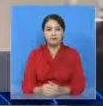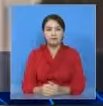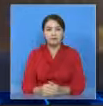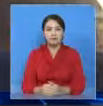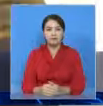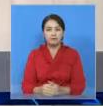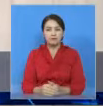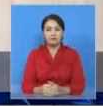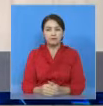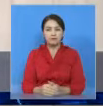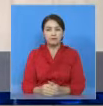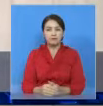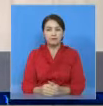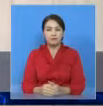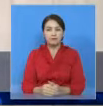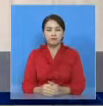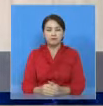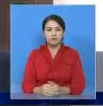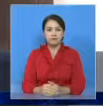Проходите.